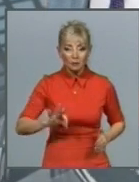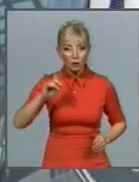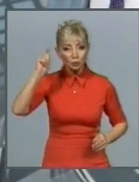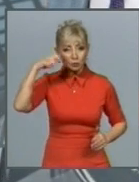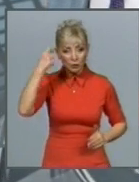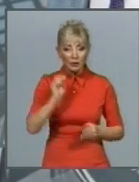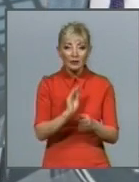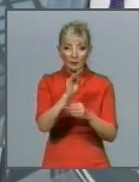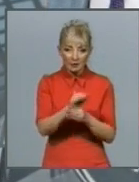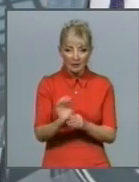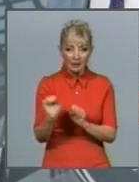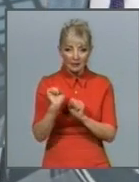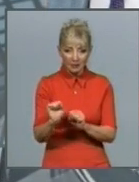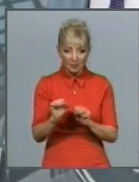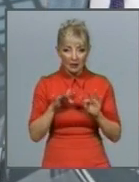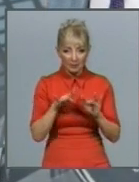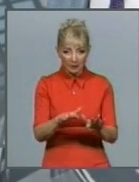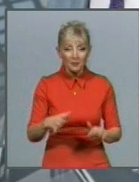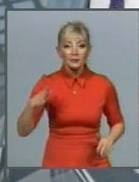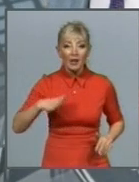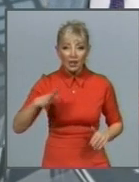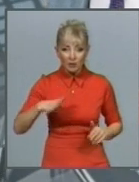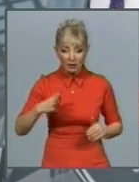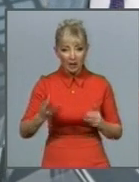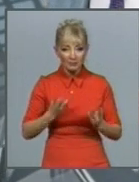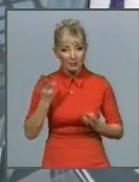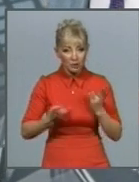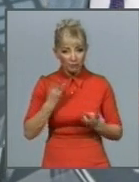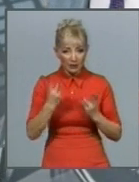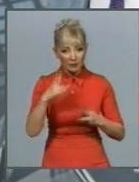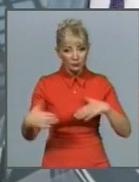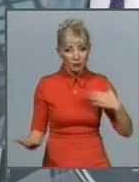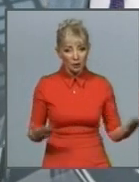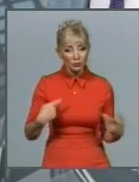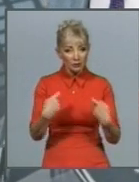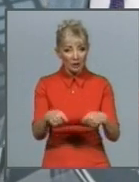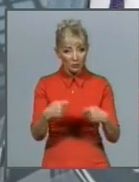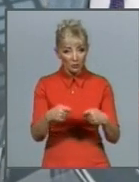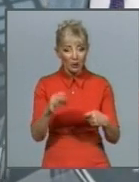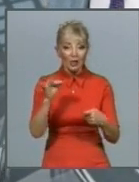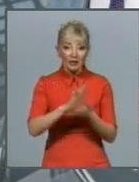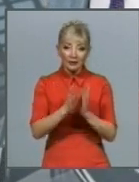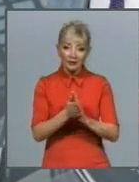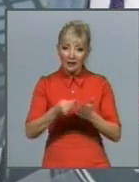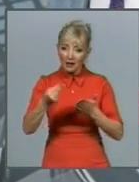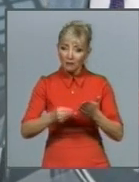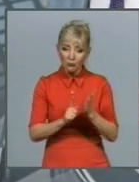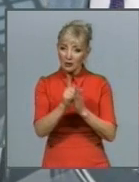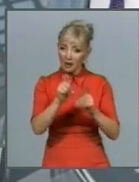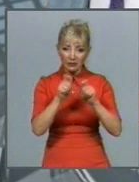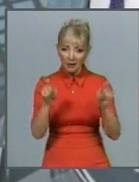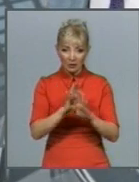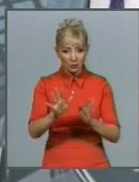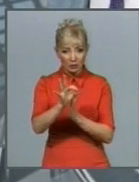Туреччиною додаткових захисних заходів. Очікуємо пожвавлення двосторонньої торгівлі. Звичайно, угода не набуде чинності відразу